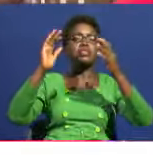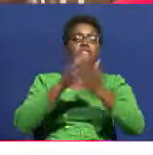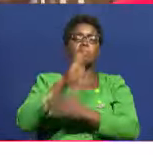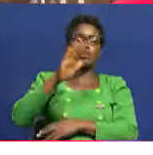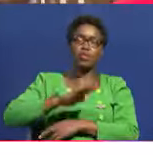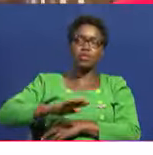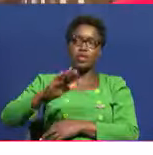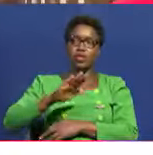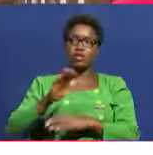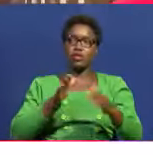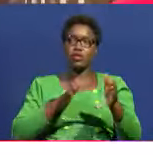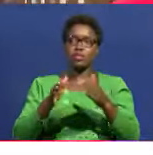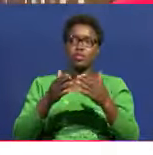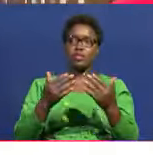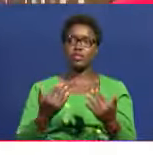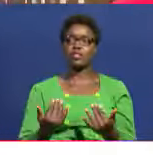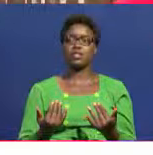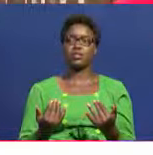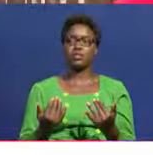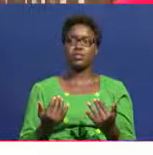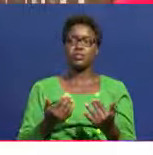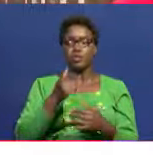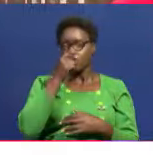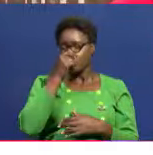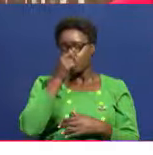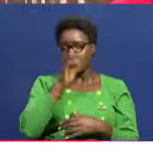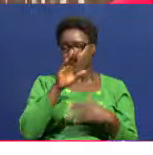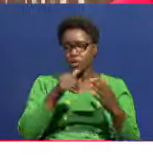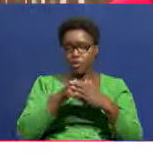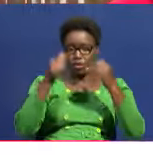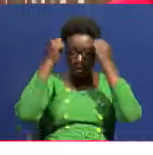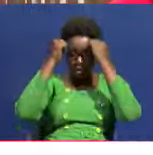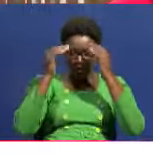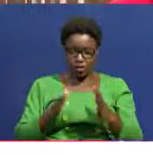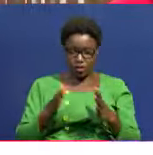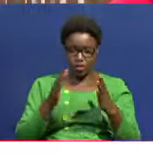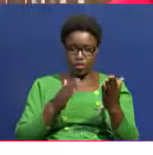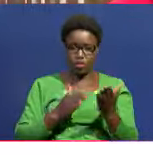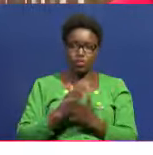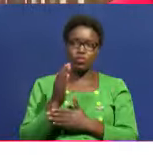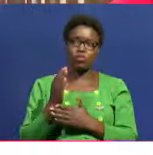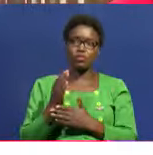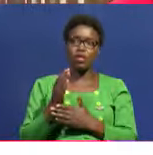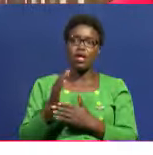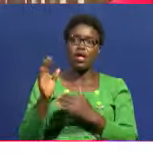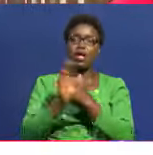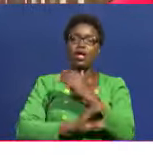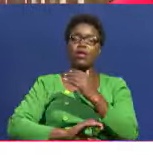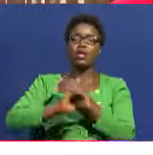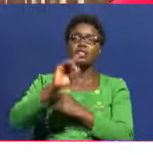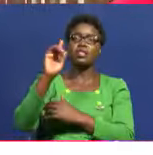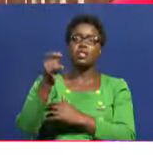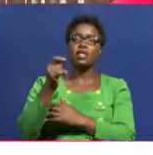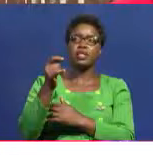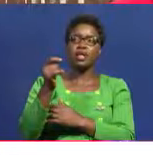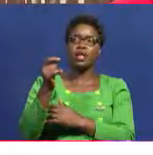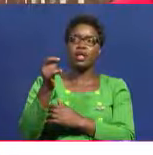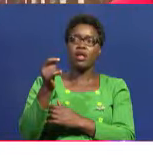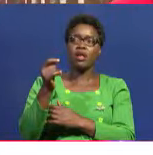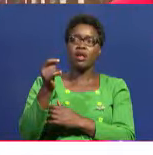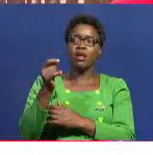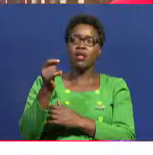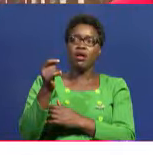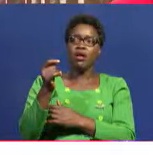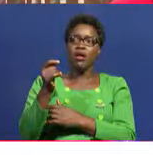maeneo. I take this opportunity to wish all the candidates throughout our country Kenya to wish them